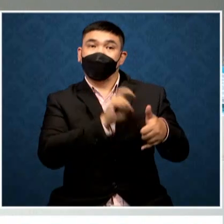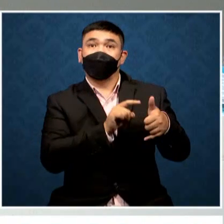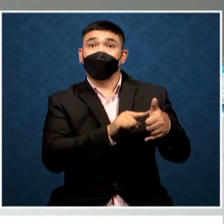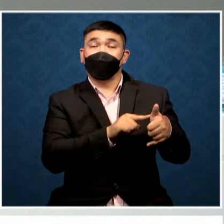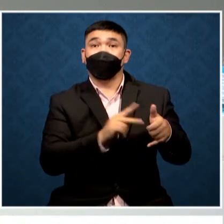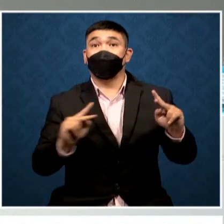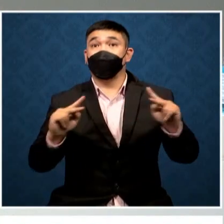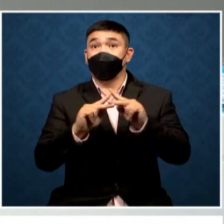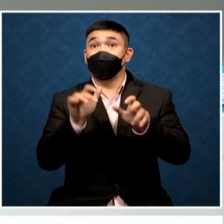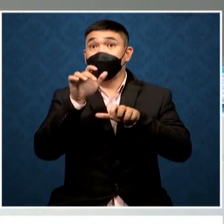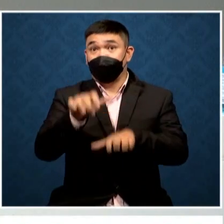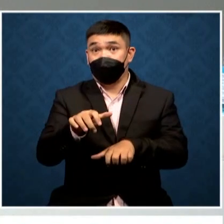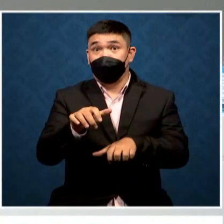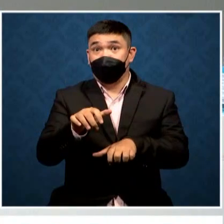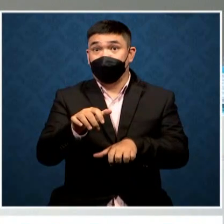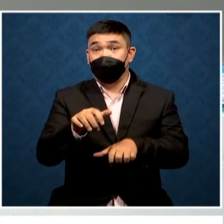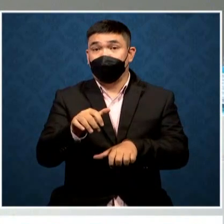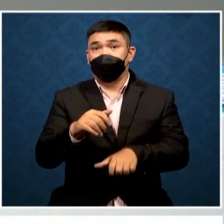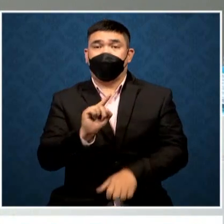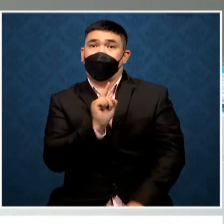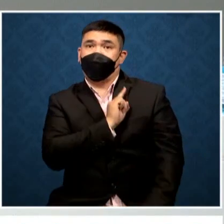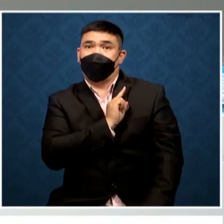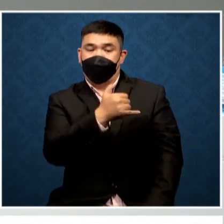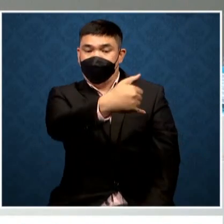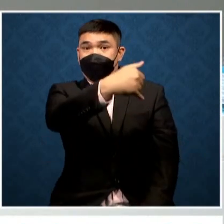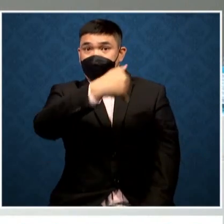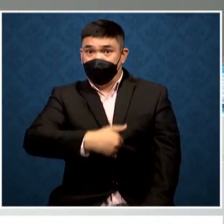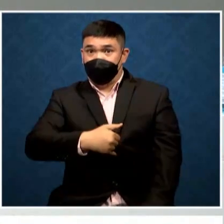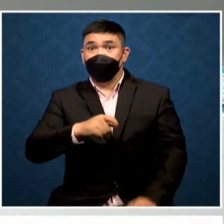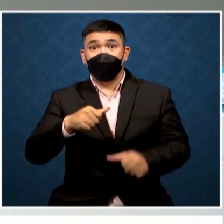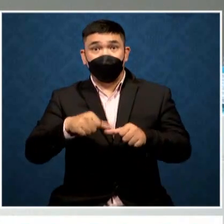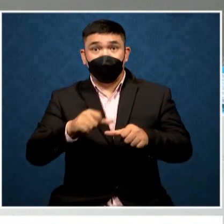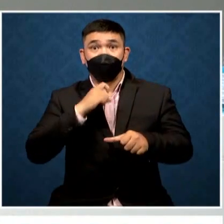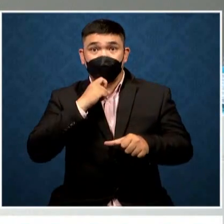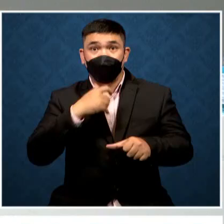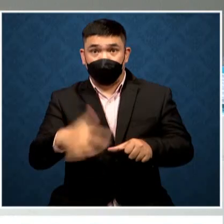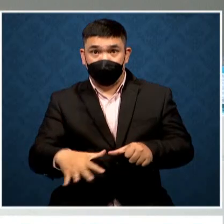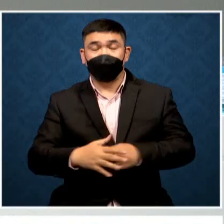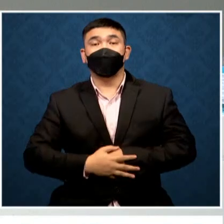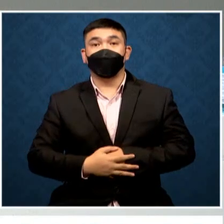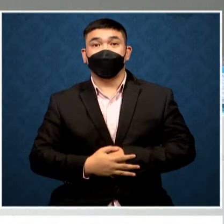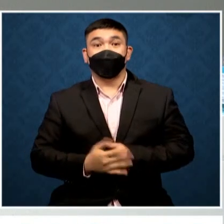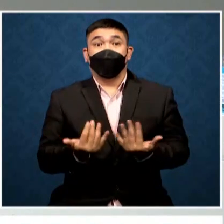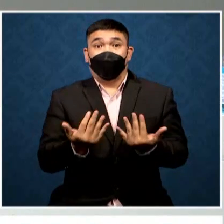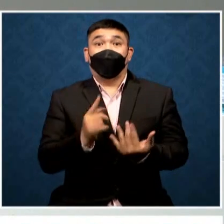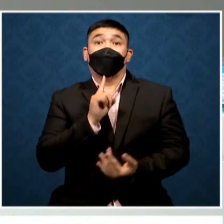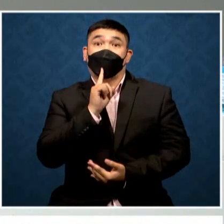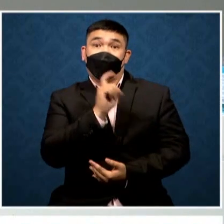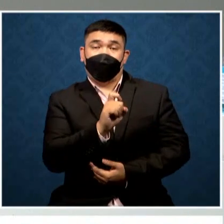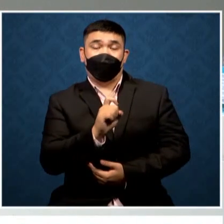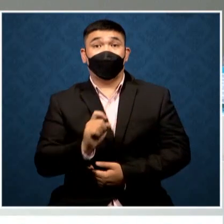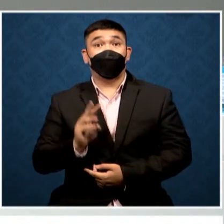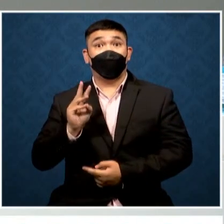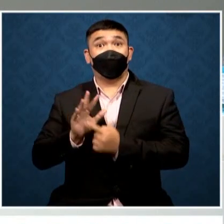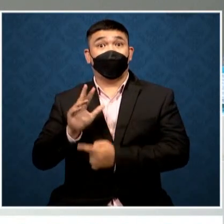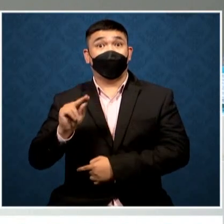ตรีว่าการกระทรวงมหาดไทยเป็นผู้มาตอบและอยู่ในที่ประชุมนี้แล้วนะครับขอเชิญท่านวันชัยสอนสิ